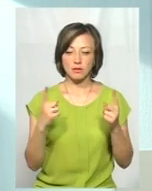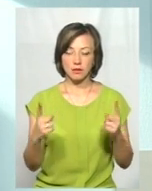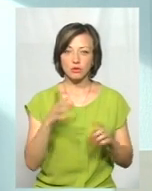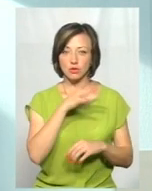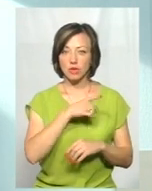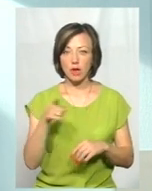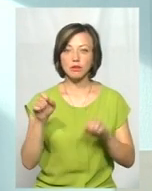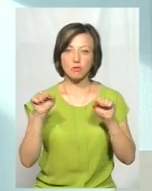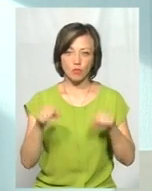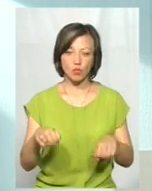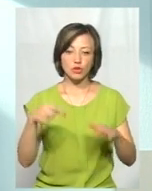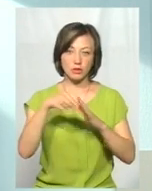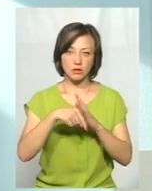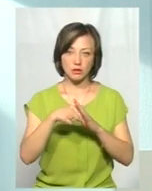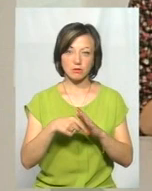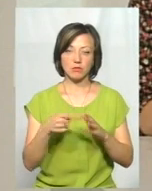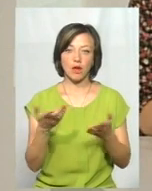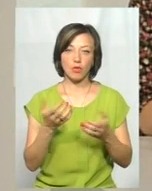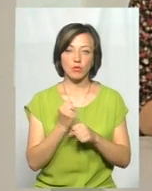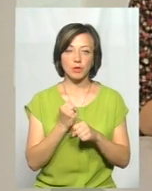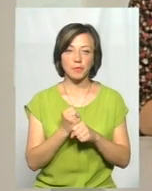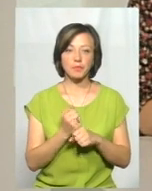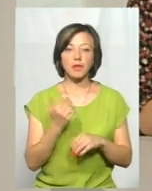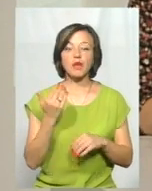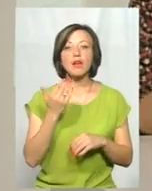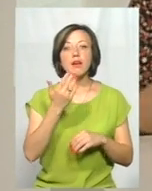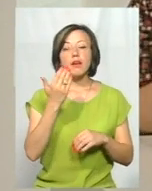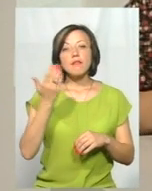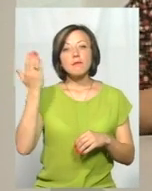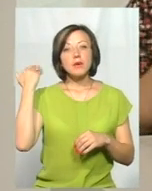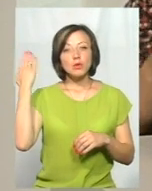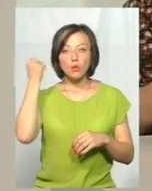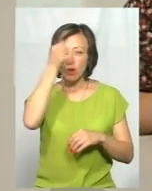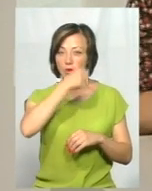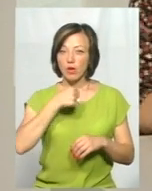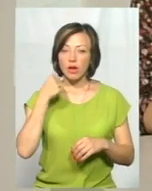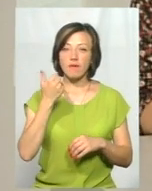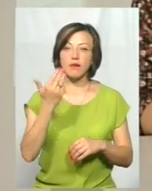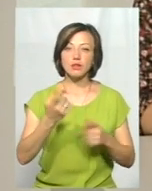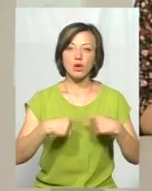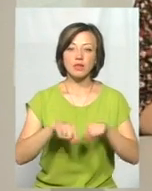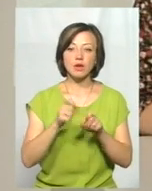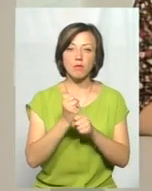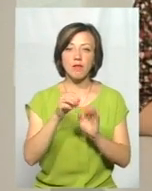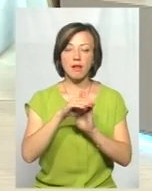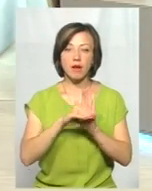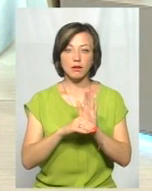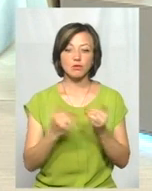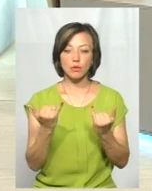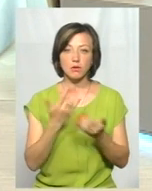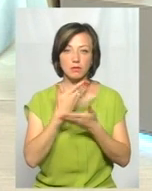який може свідчити про якусь таку ефективність. До речі, минулі роки ваша організація робила рейтинги, да? Хто на якому місці, чого їх немає на